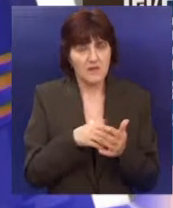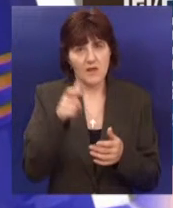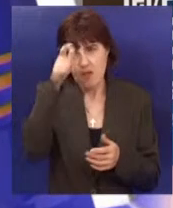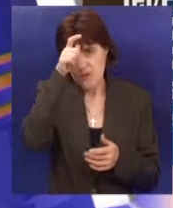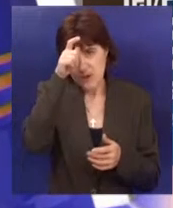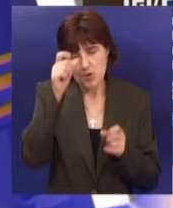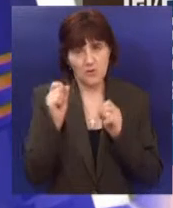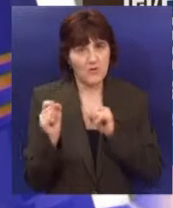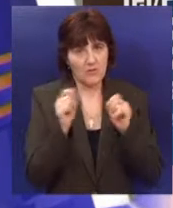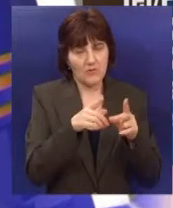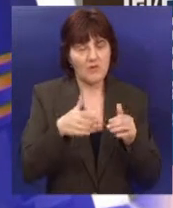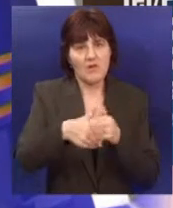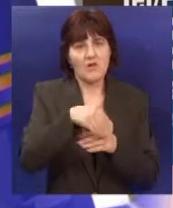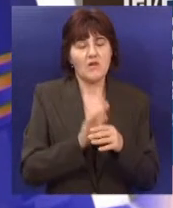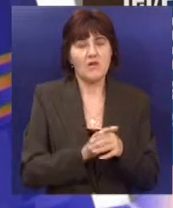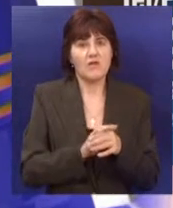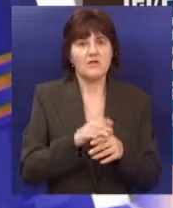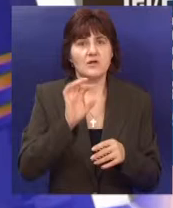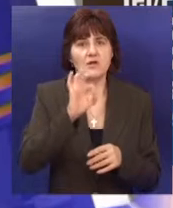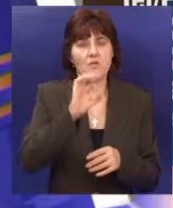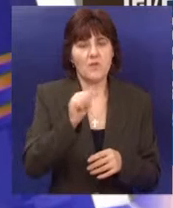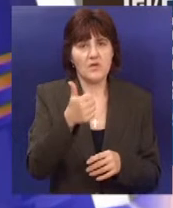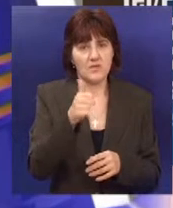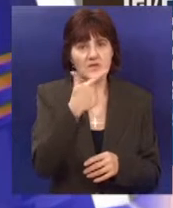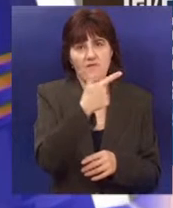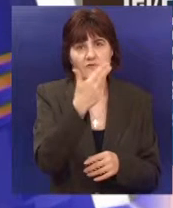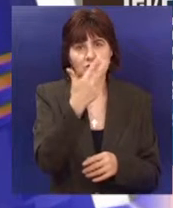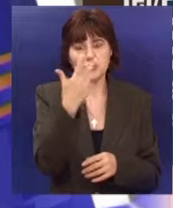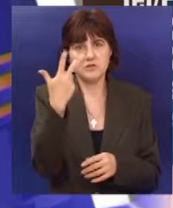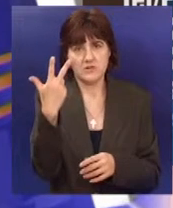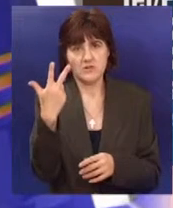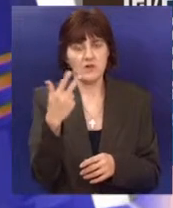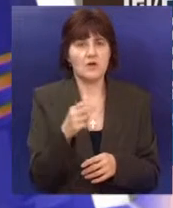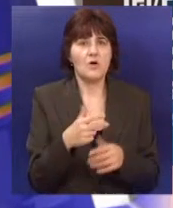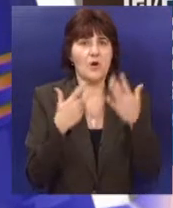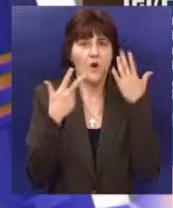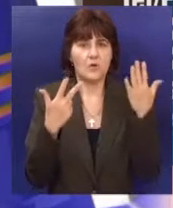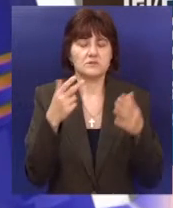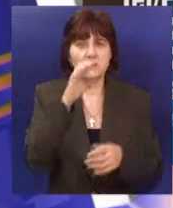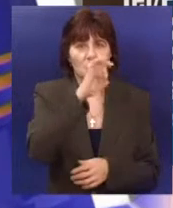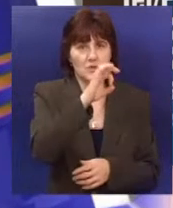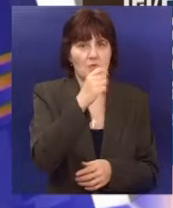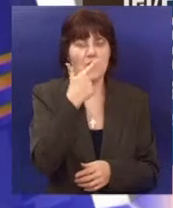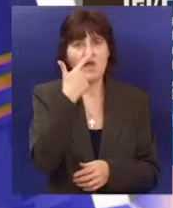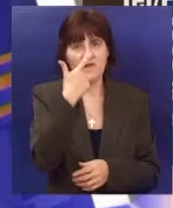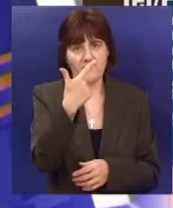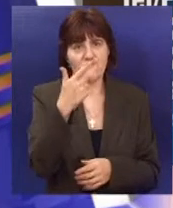11.000 Beograd, telefon i faks 011 243